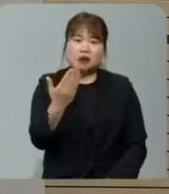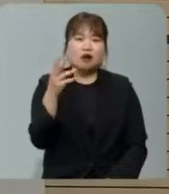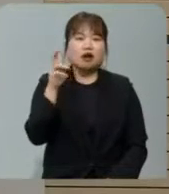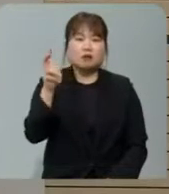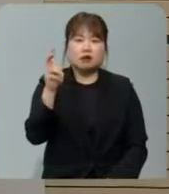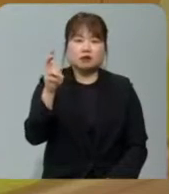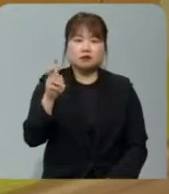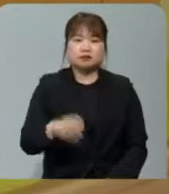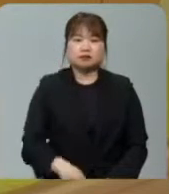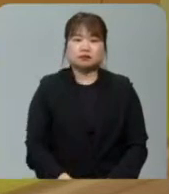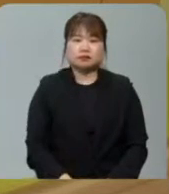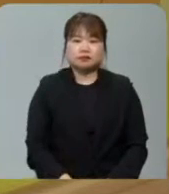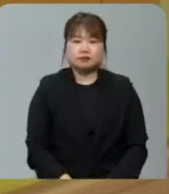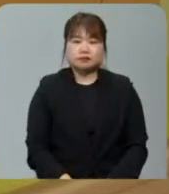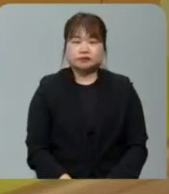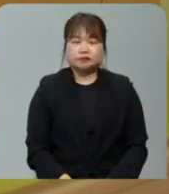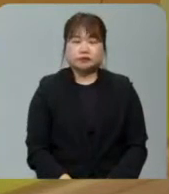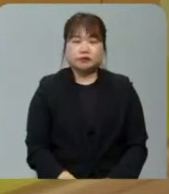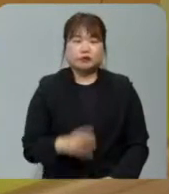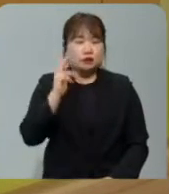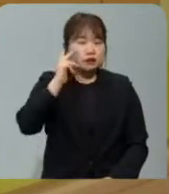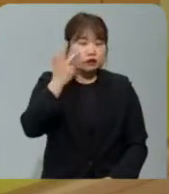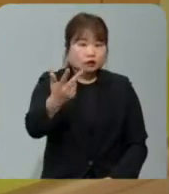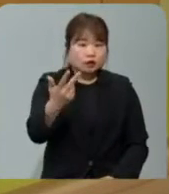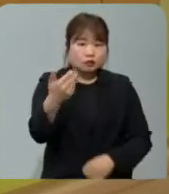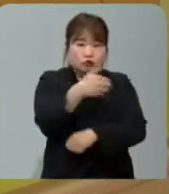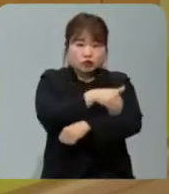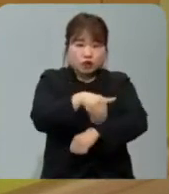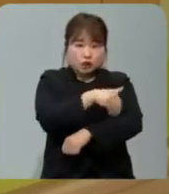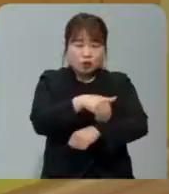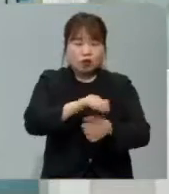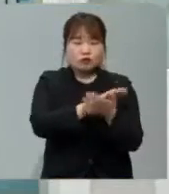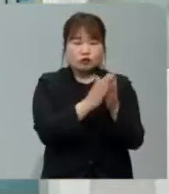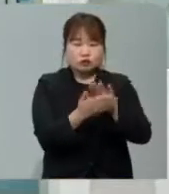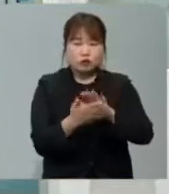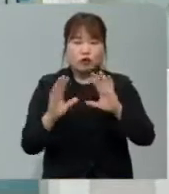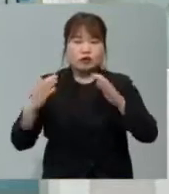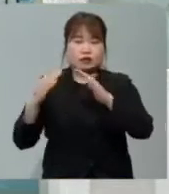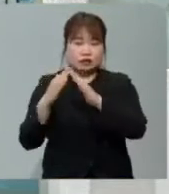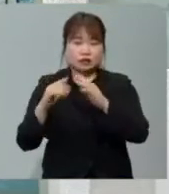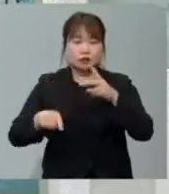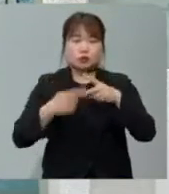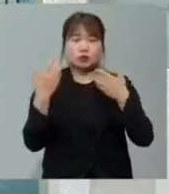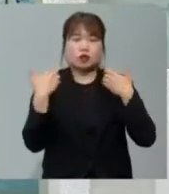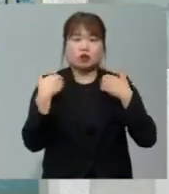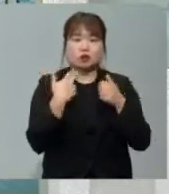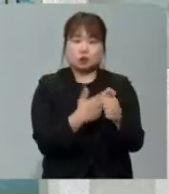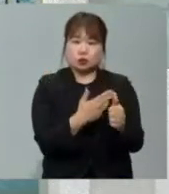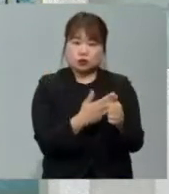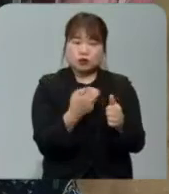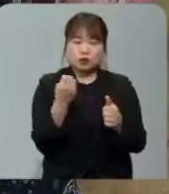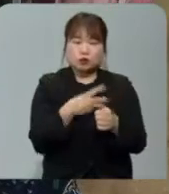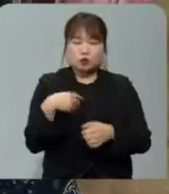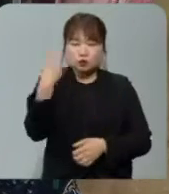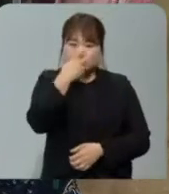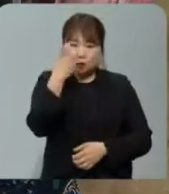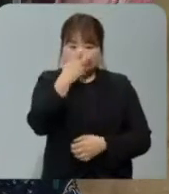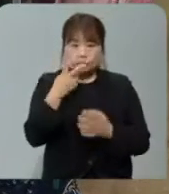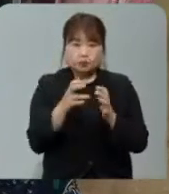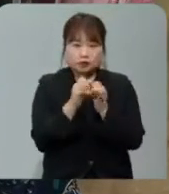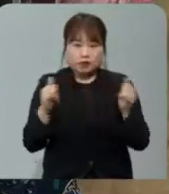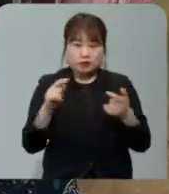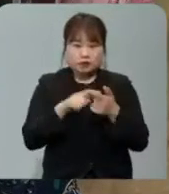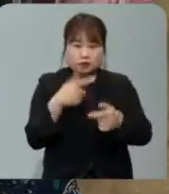판단하고 있습니다. 다음 주로 예정됐던 유치원과 어린이집, 초등학교 교사, 돌봄 인력에 대한 접종